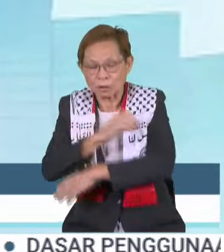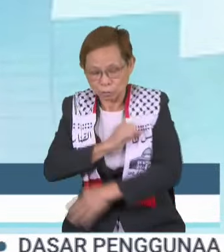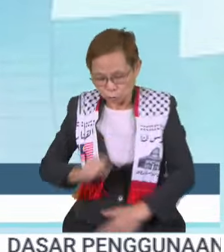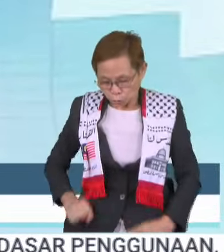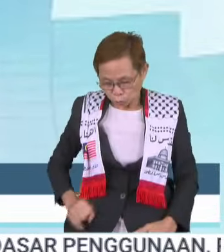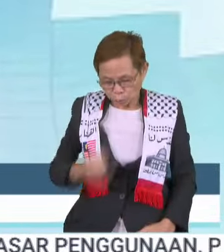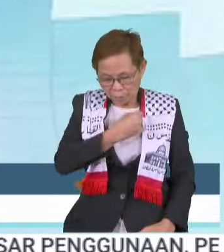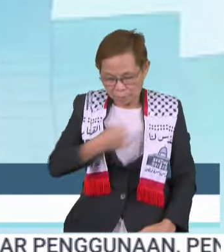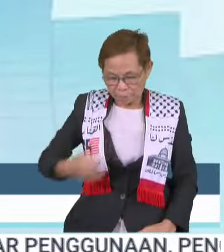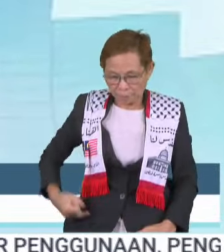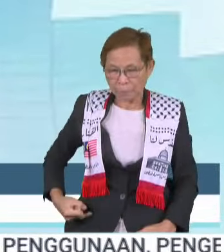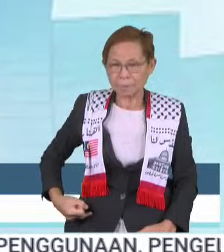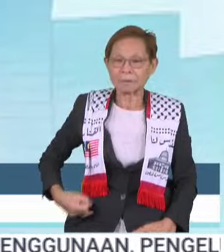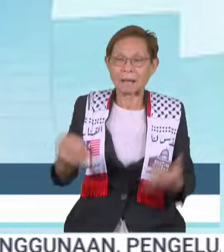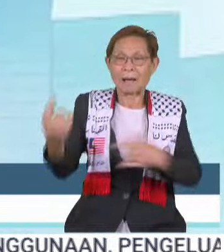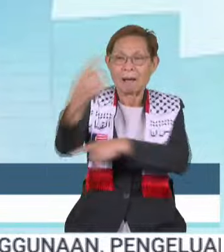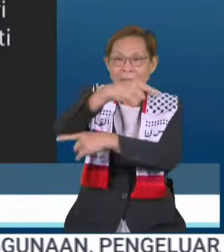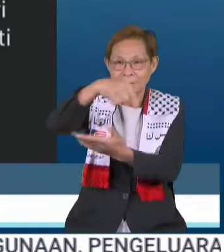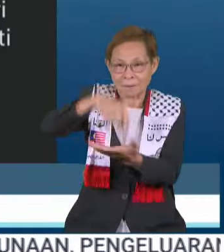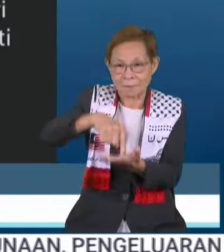Sultan Ibrahim Sultan Iskandar hari ini.